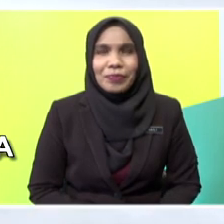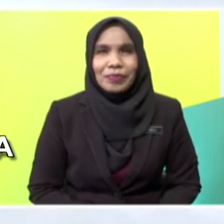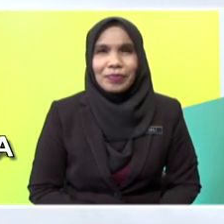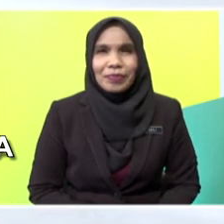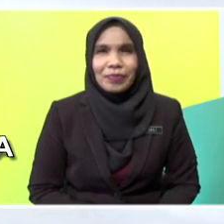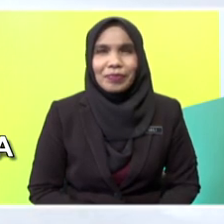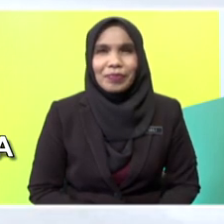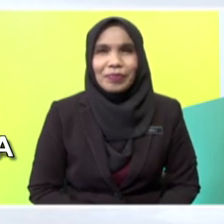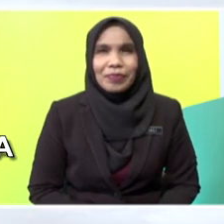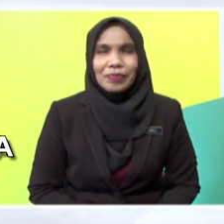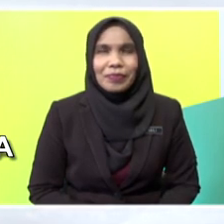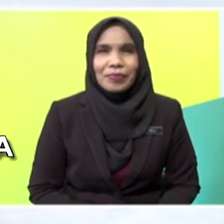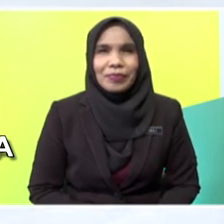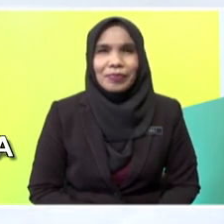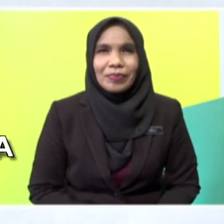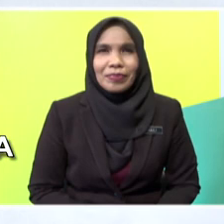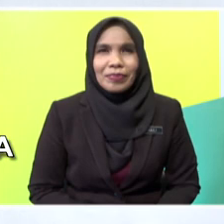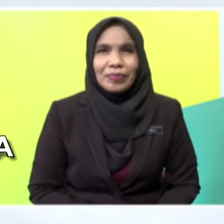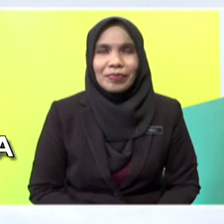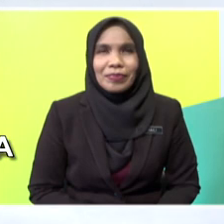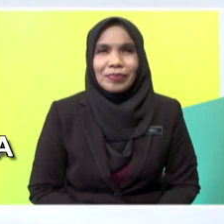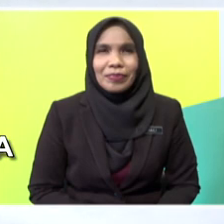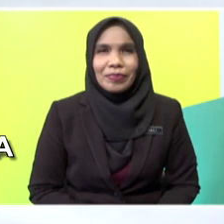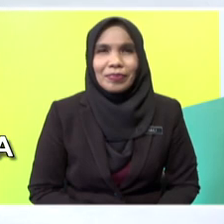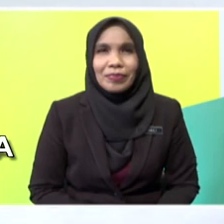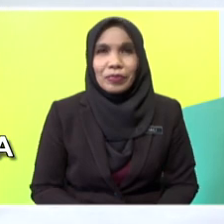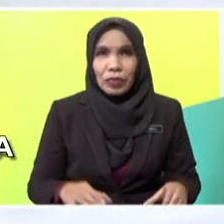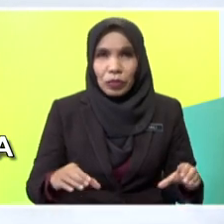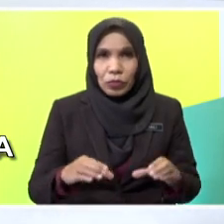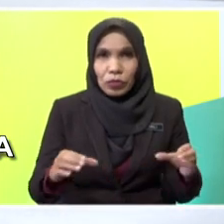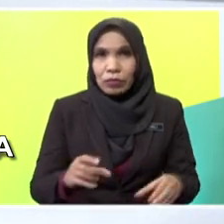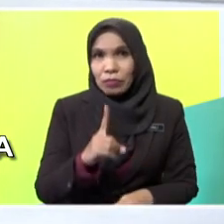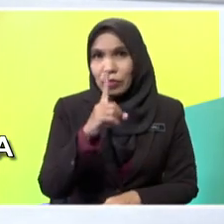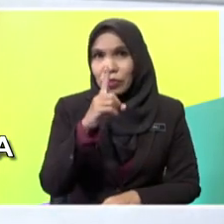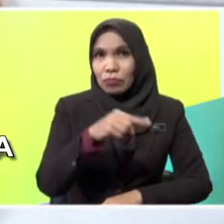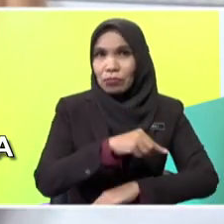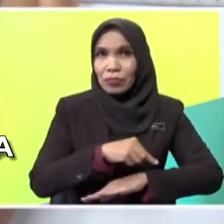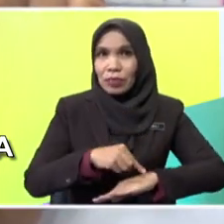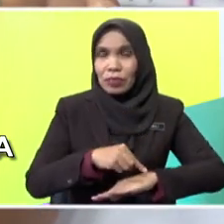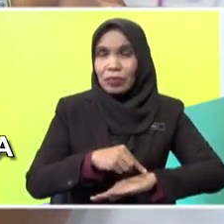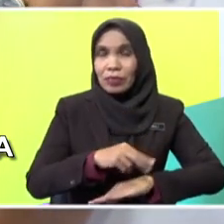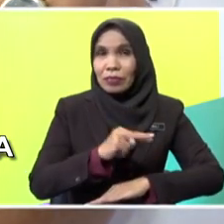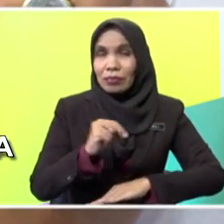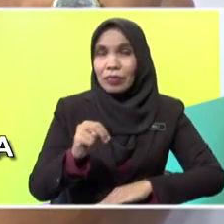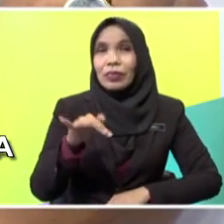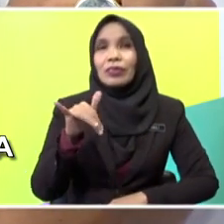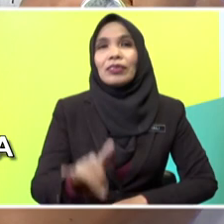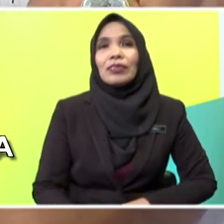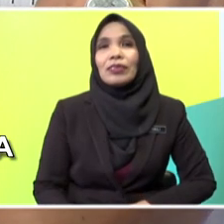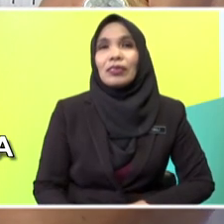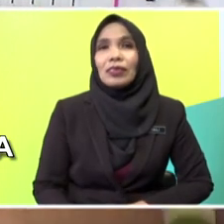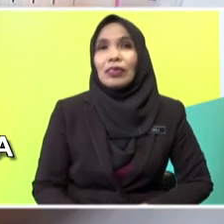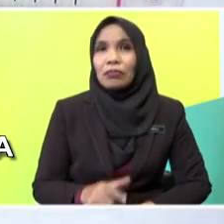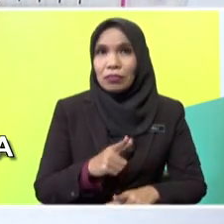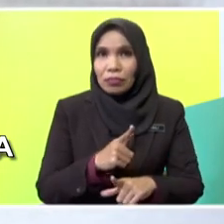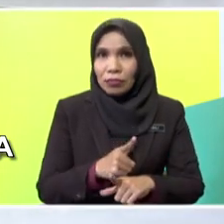baik. Kita buat satu garisan yang lurus. Maaf ya cikgu, kali pertama buat ukuran pola baju ni.